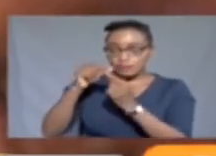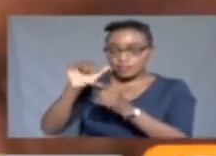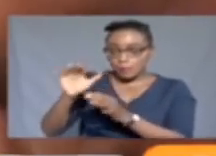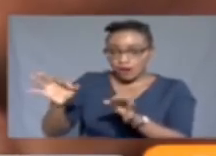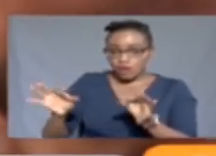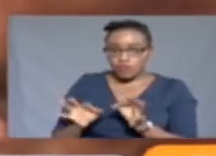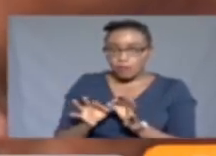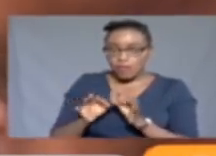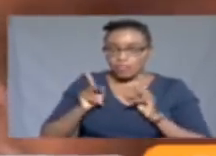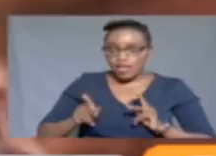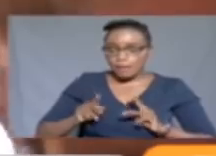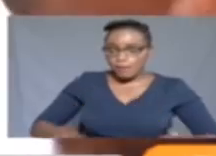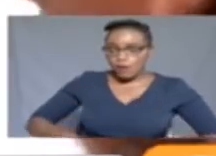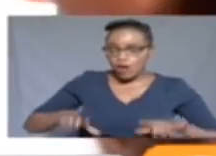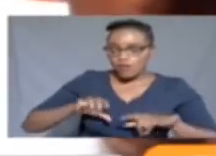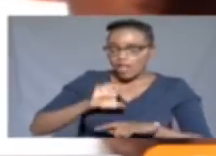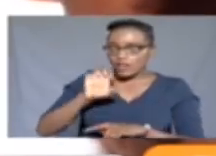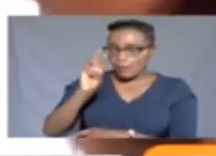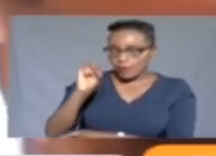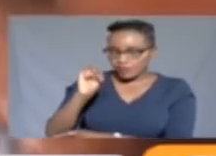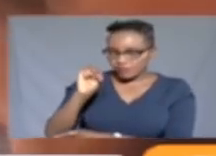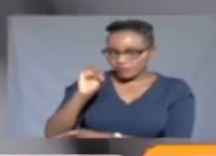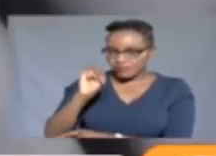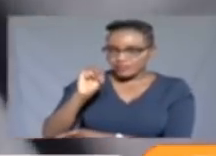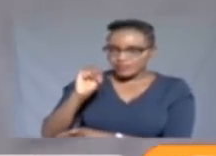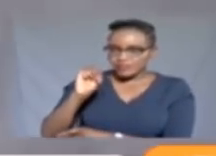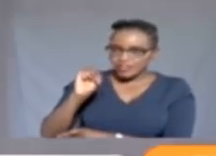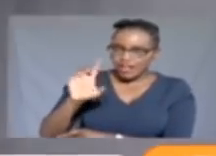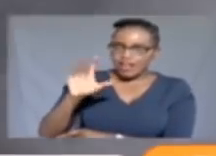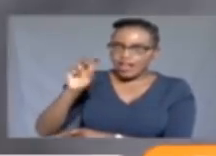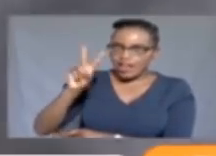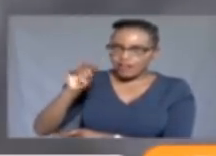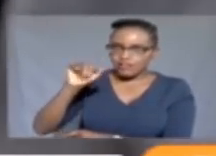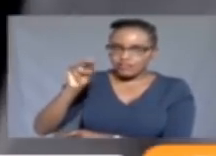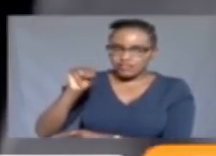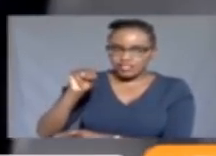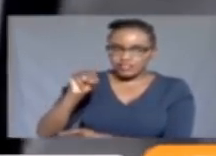yake na wakazi wa Eldamaravin. Marian Nyambura, Runinga ya Citizen, Baringo.